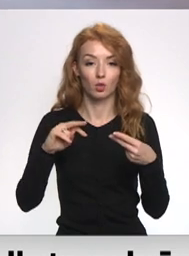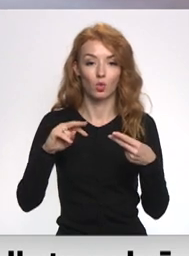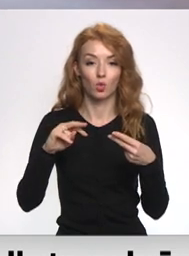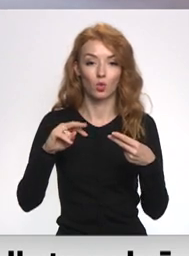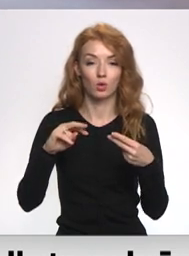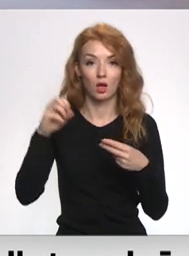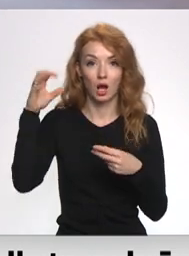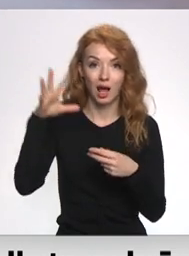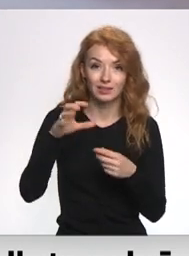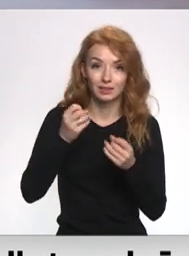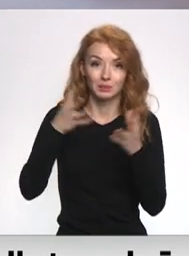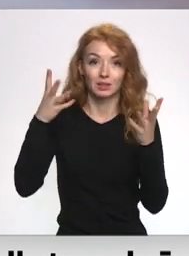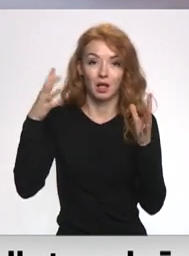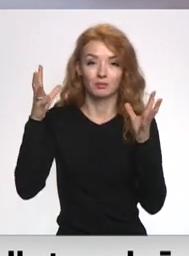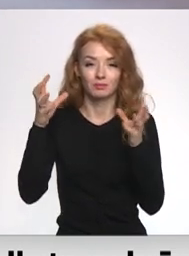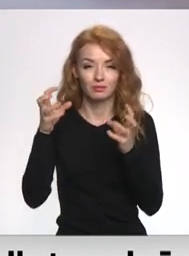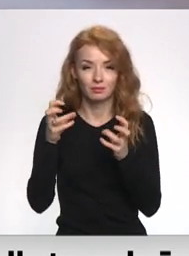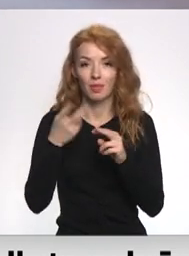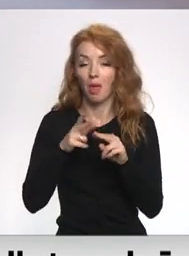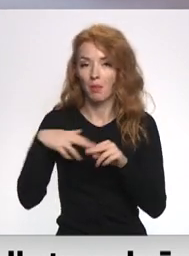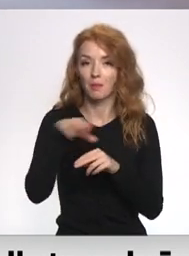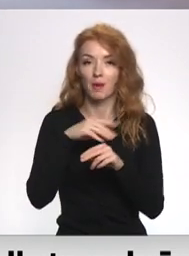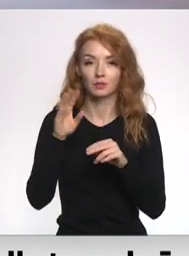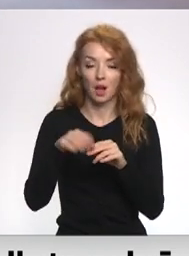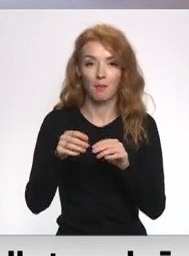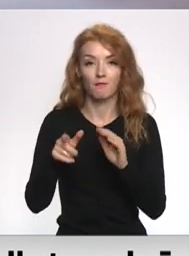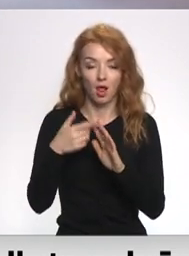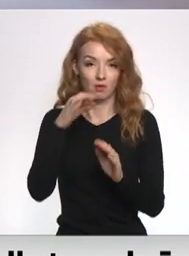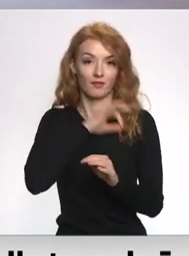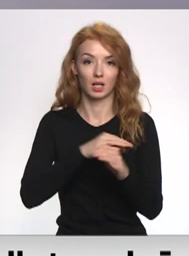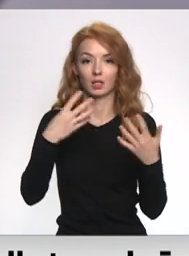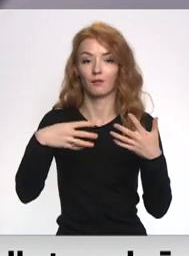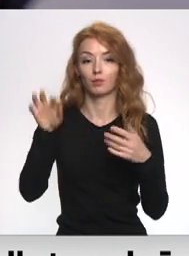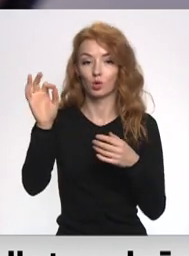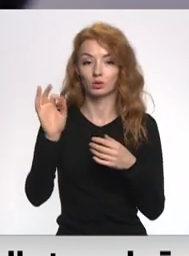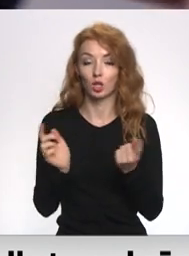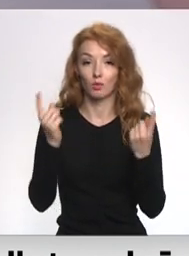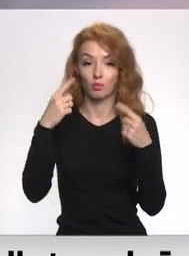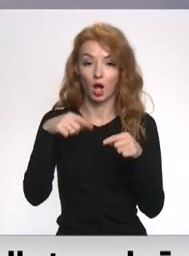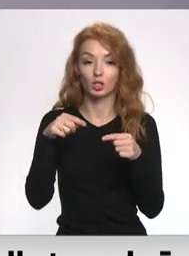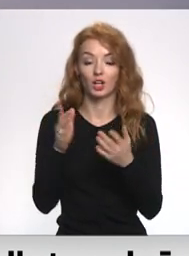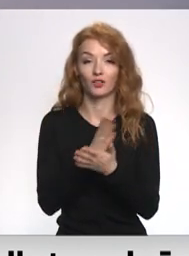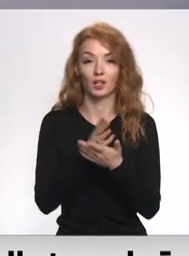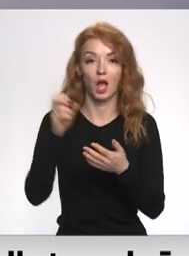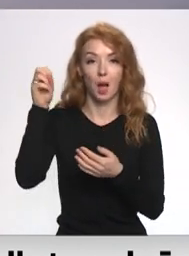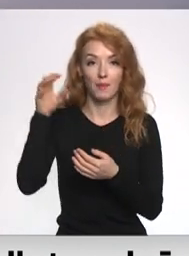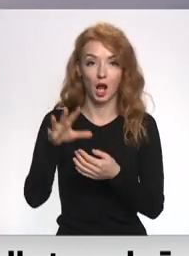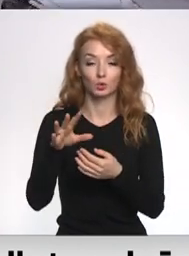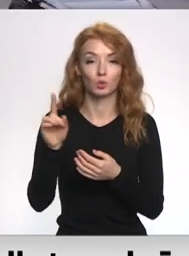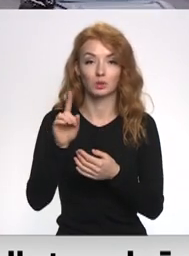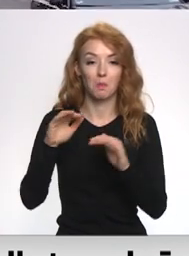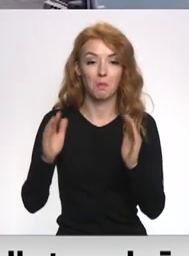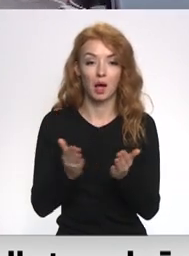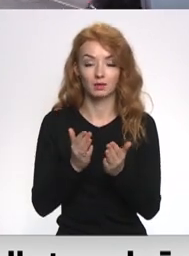gaismu intensitātes spilgtumu, mēs varam līdz pat 90% ekonomiju. Šobrīd viedais apgaismojums ieviests mazāk